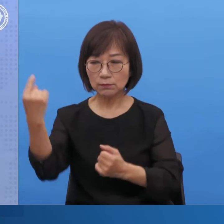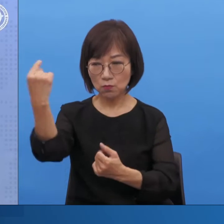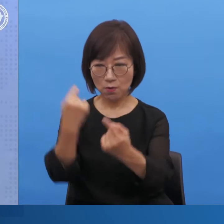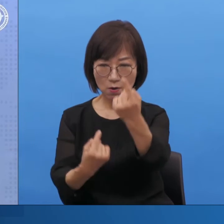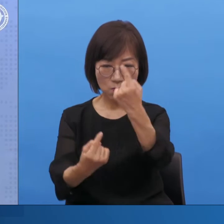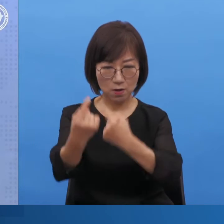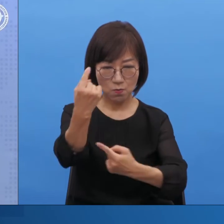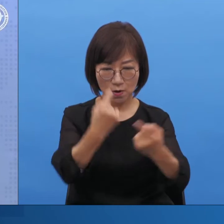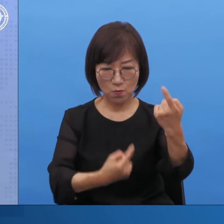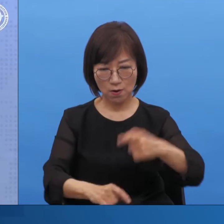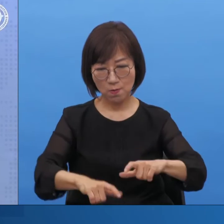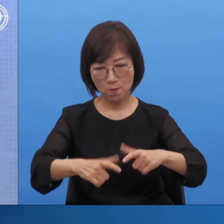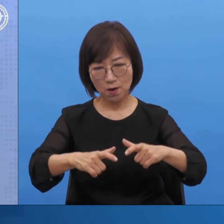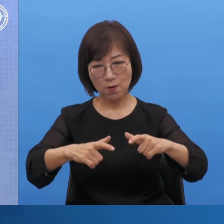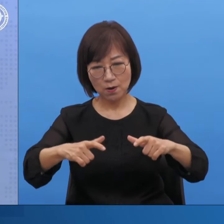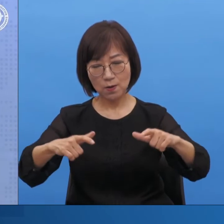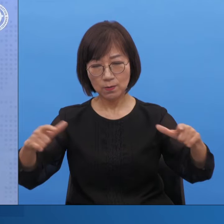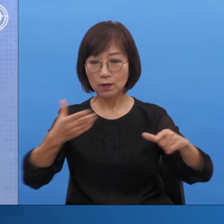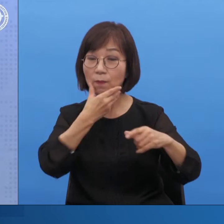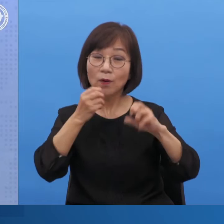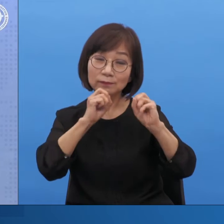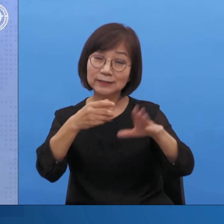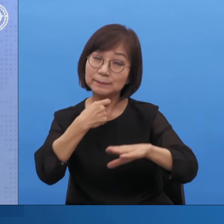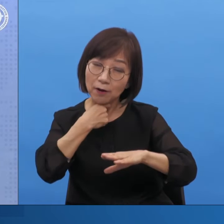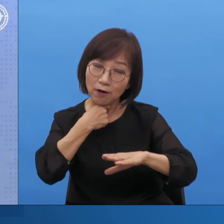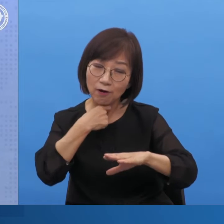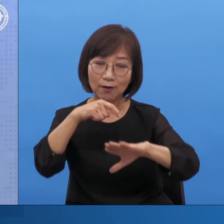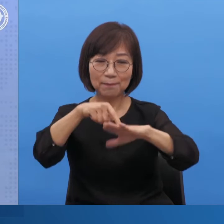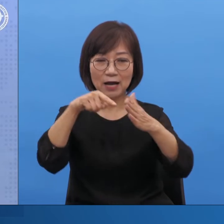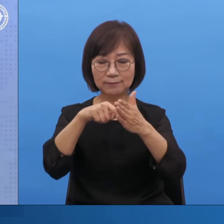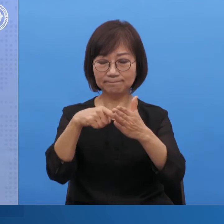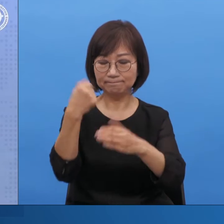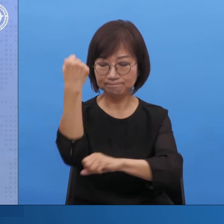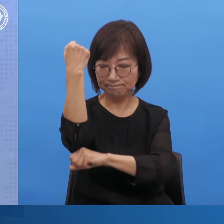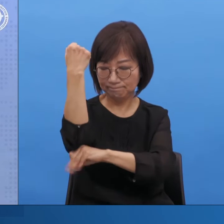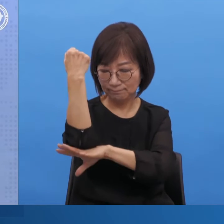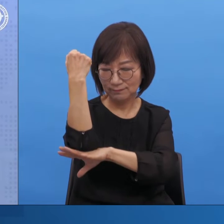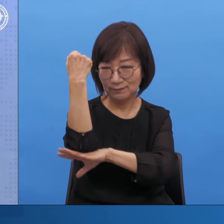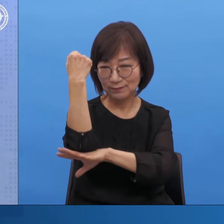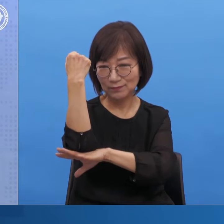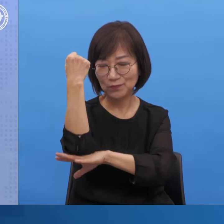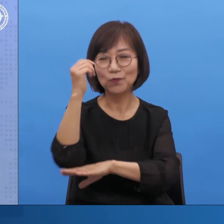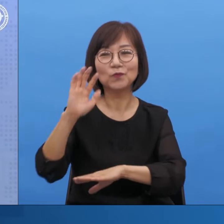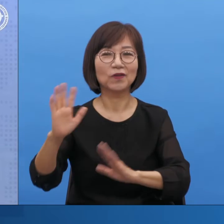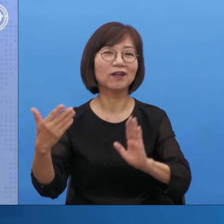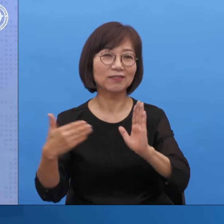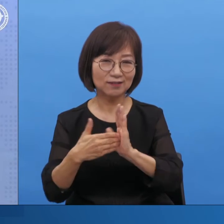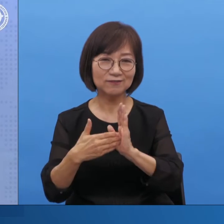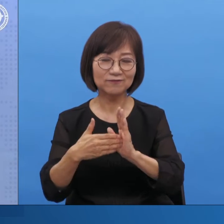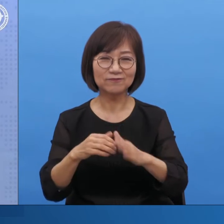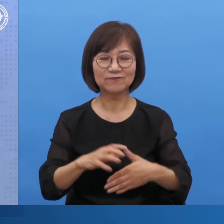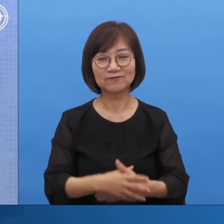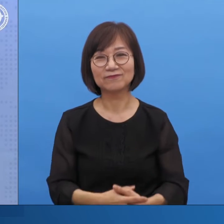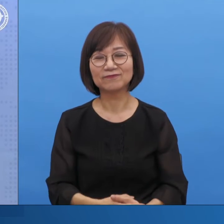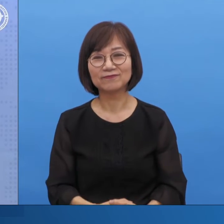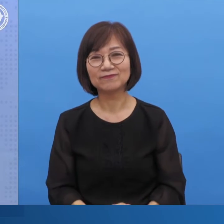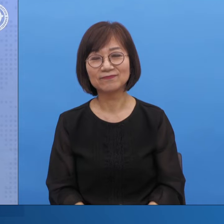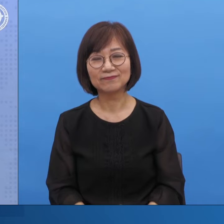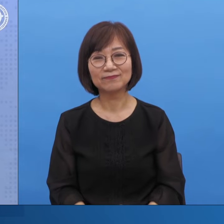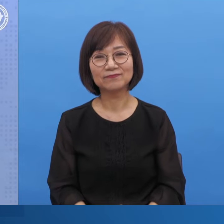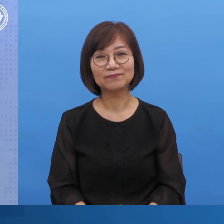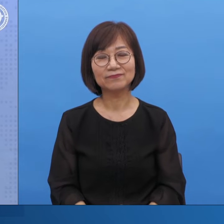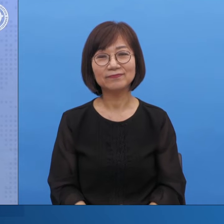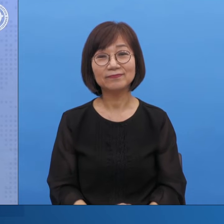gathered. 그게 우리가 기초가 된 겁니다. That became our foundation. 어마어마합니다. It's tremendous. 두고 보세요. Look and see. 오늘